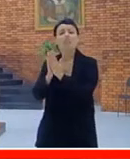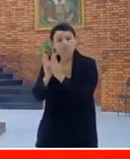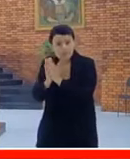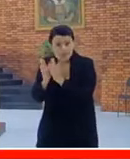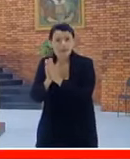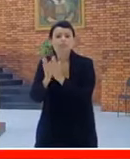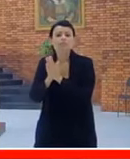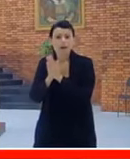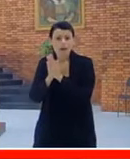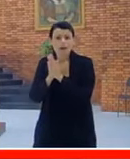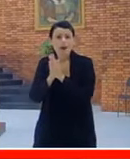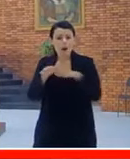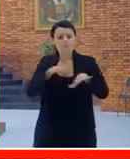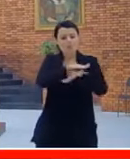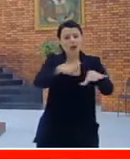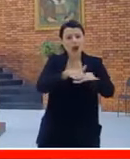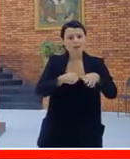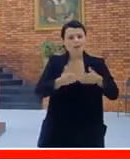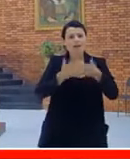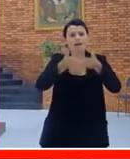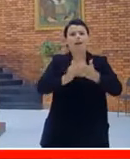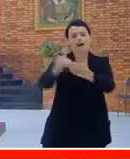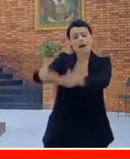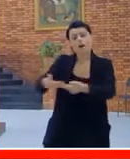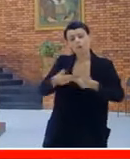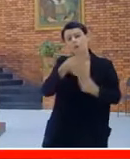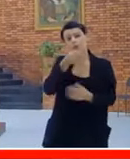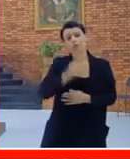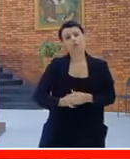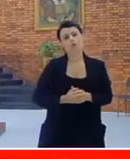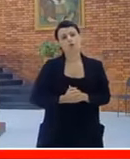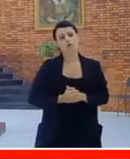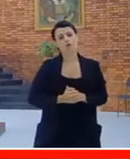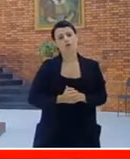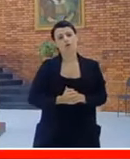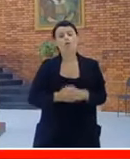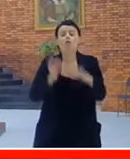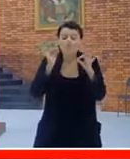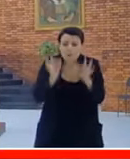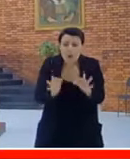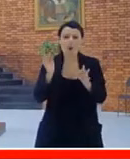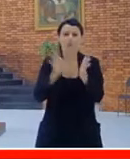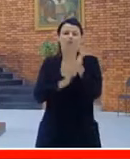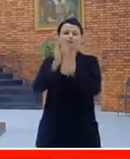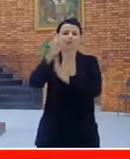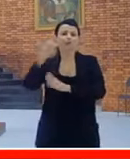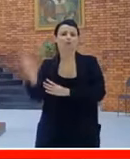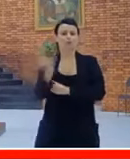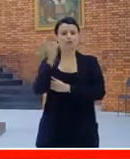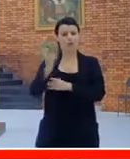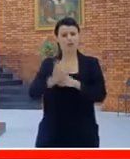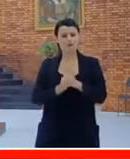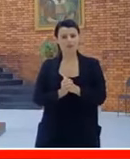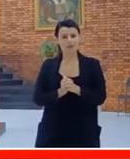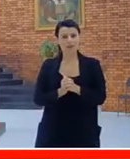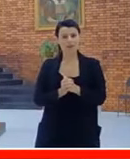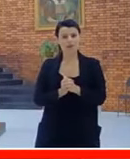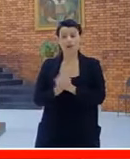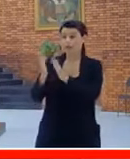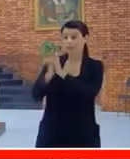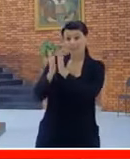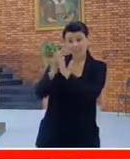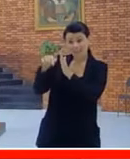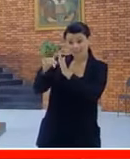ad attraversare questo mare per appunto trovare Gesù. È la Chiesa, appunto